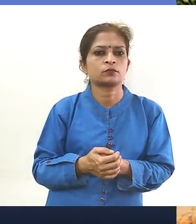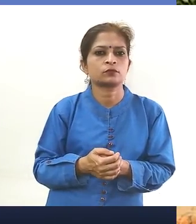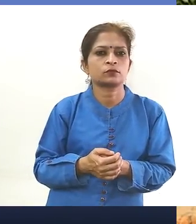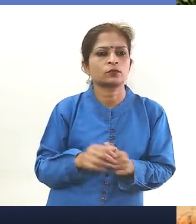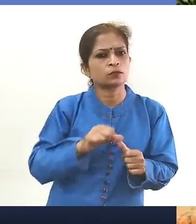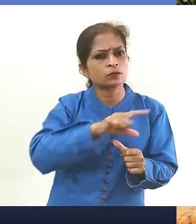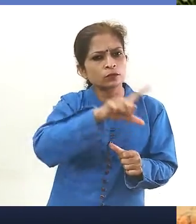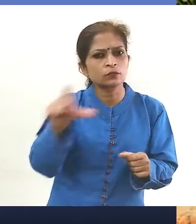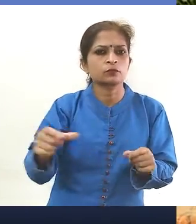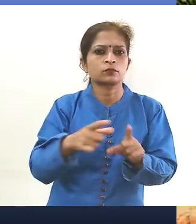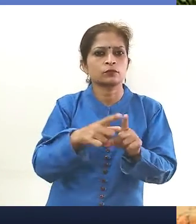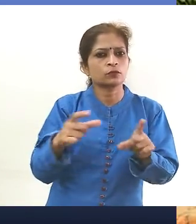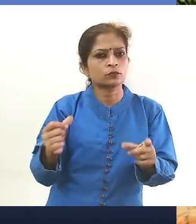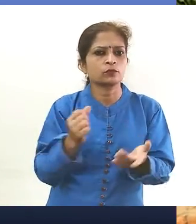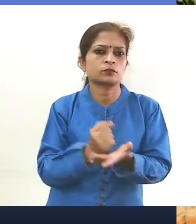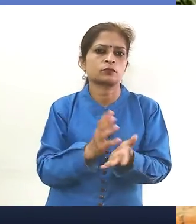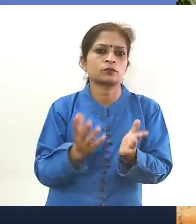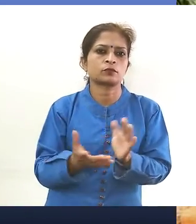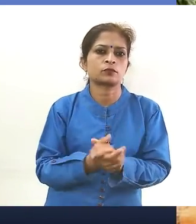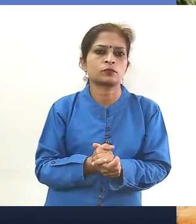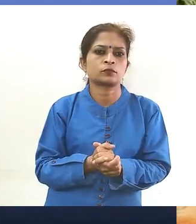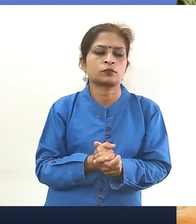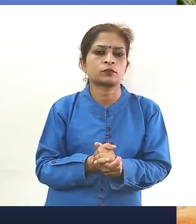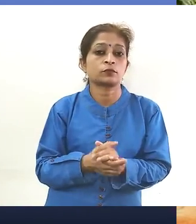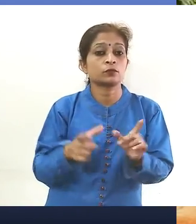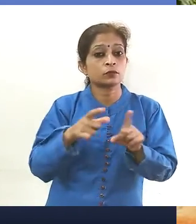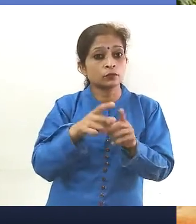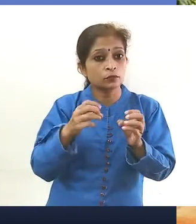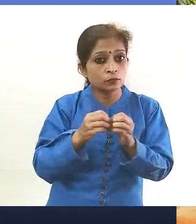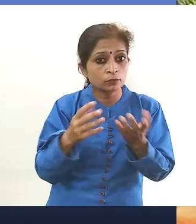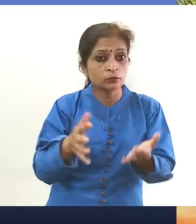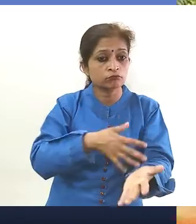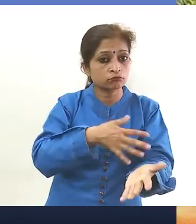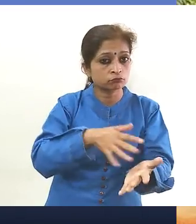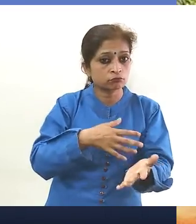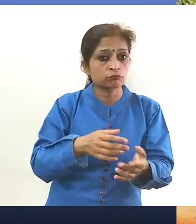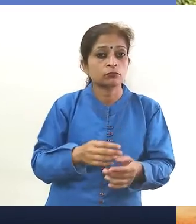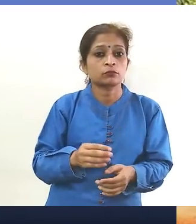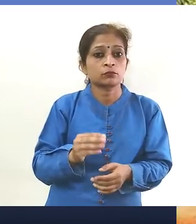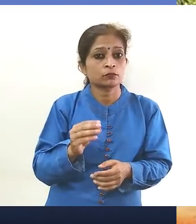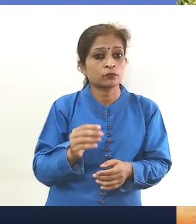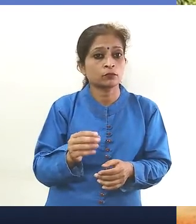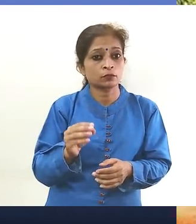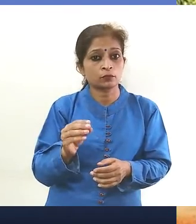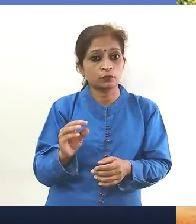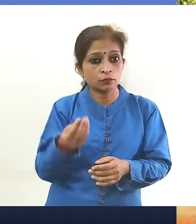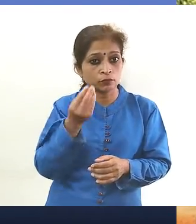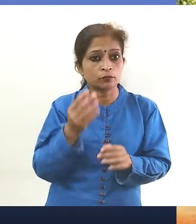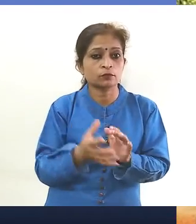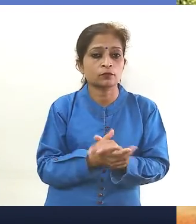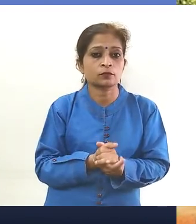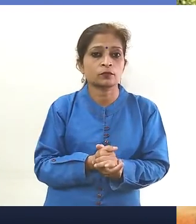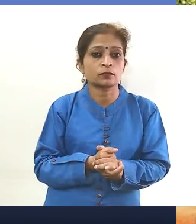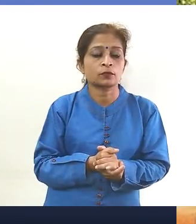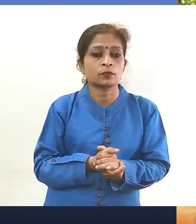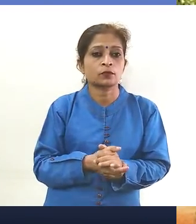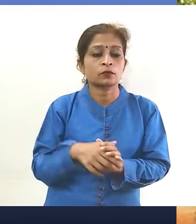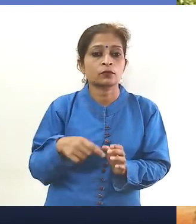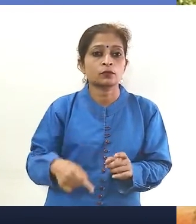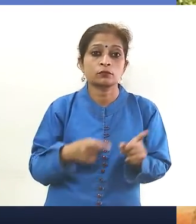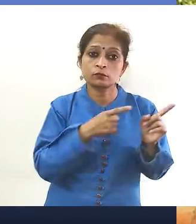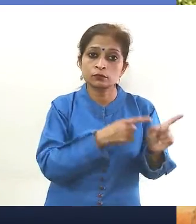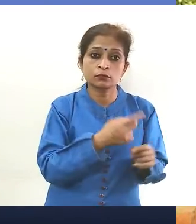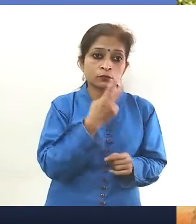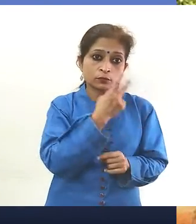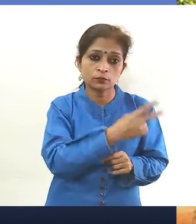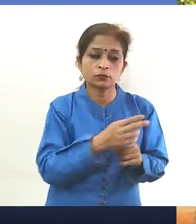ये सबको करने चाहिए डायबिटीज़ के लिए। 5 आसन हो गए, भस्त्रिका, कपालभाति, अनुलोम विलोम,